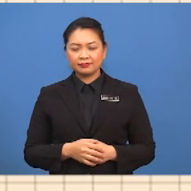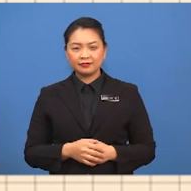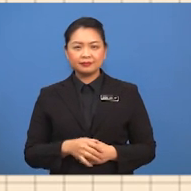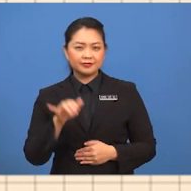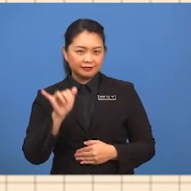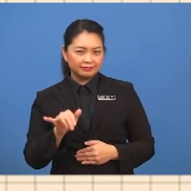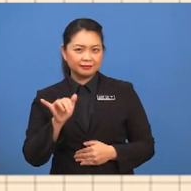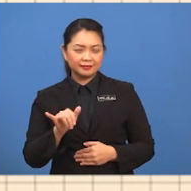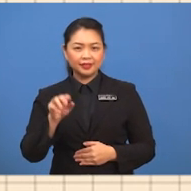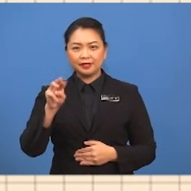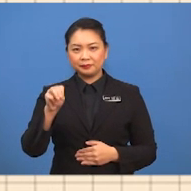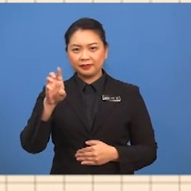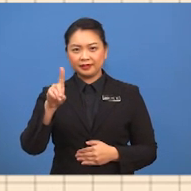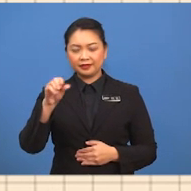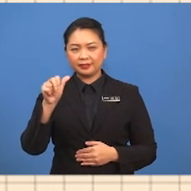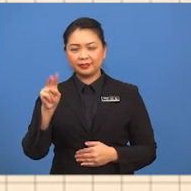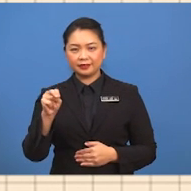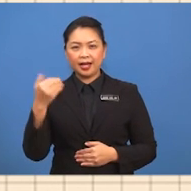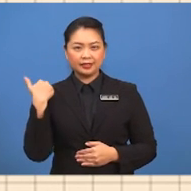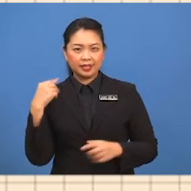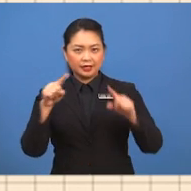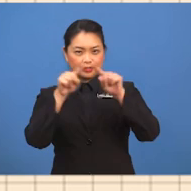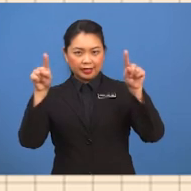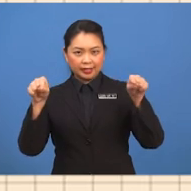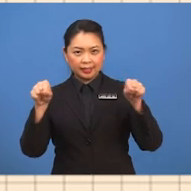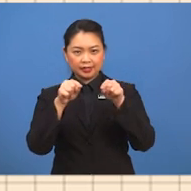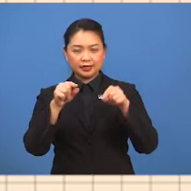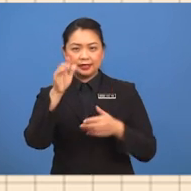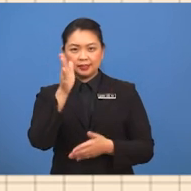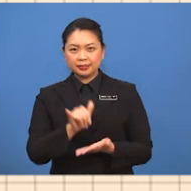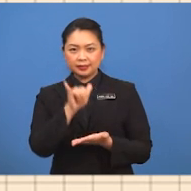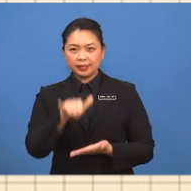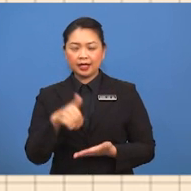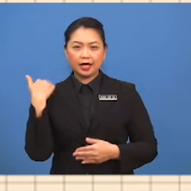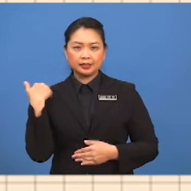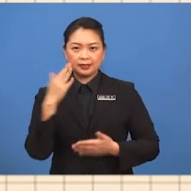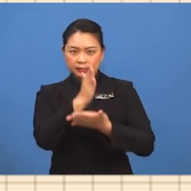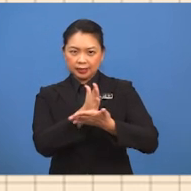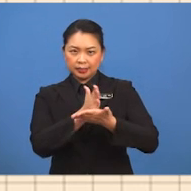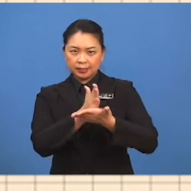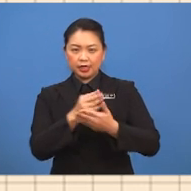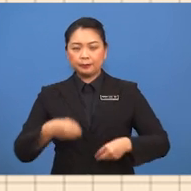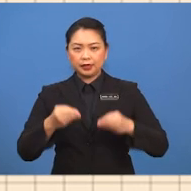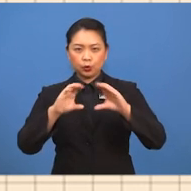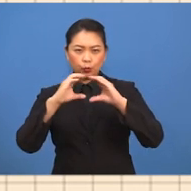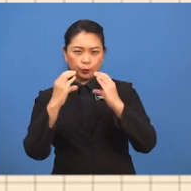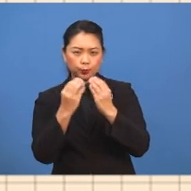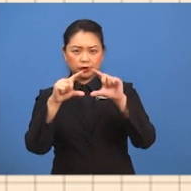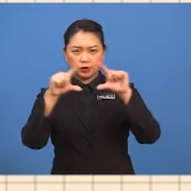Ya, median ialah data yang berada di tengah-tengah bagi sekumpulan